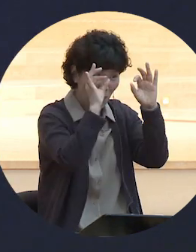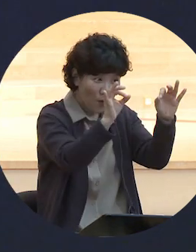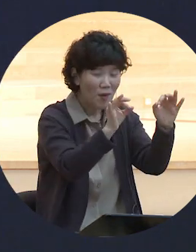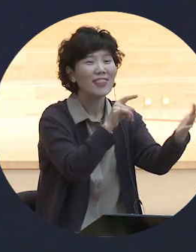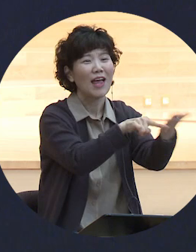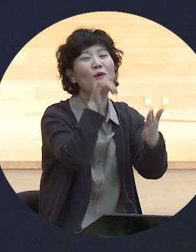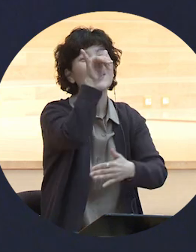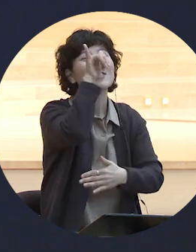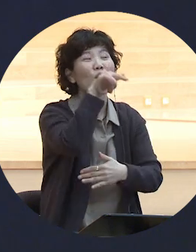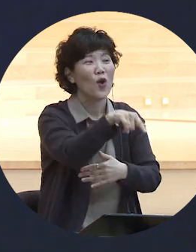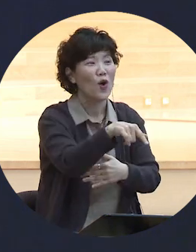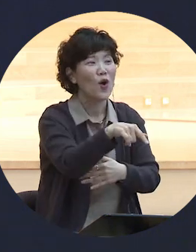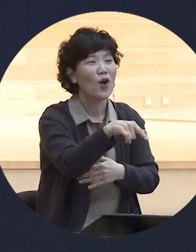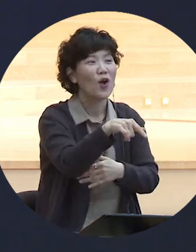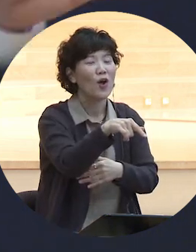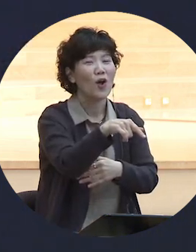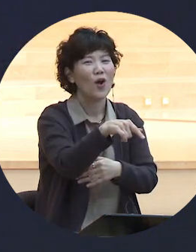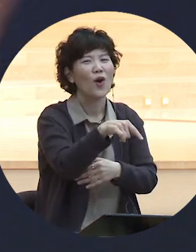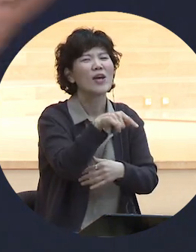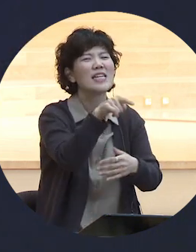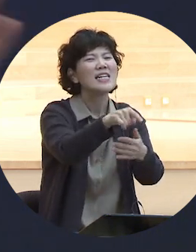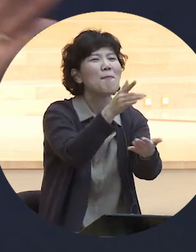나와. 이런 거